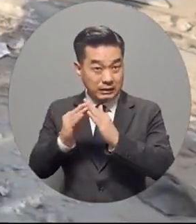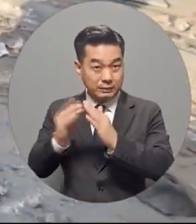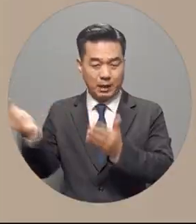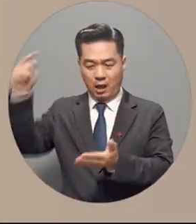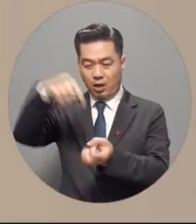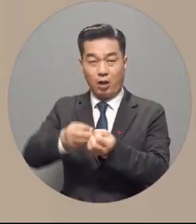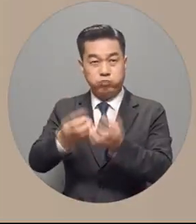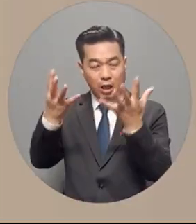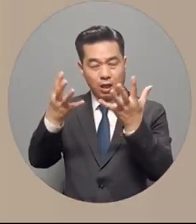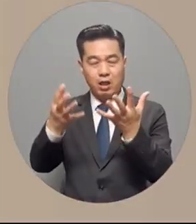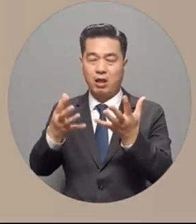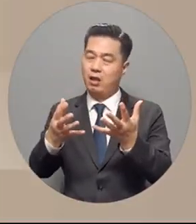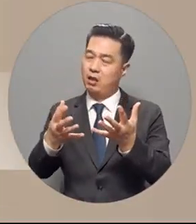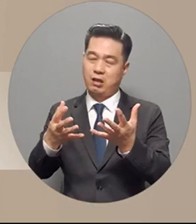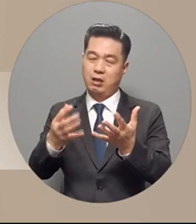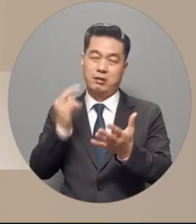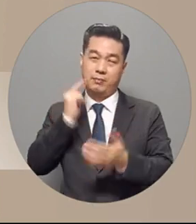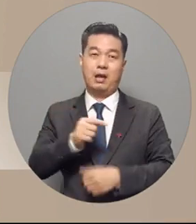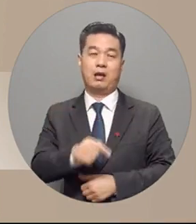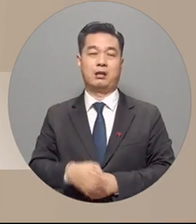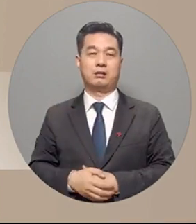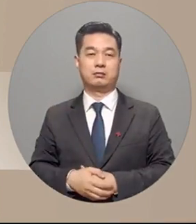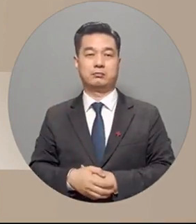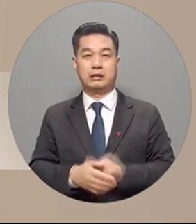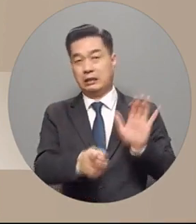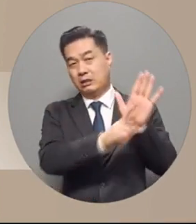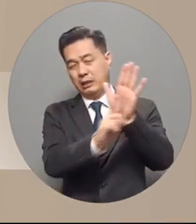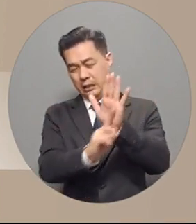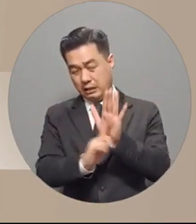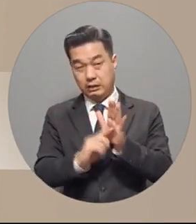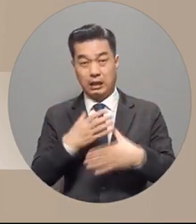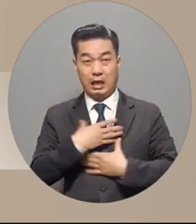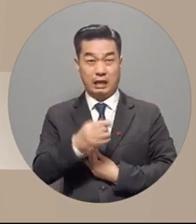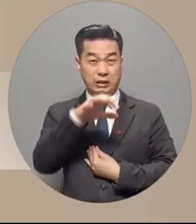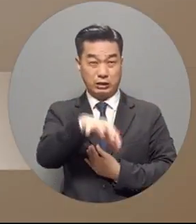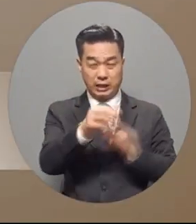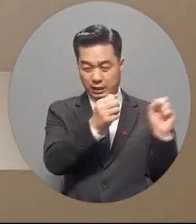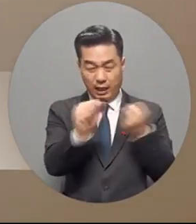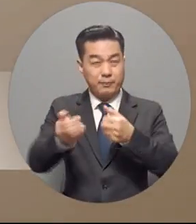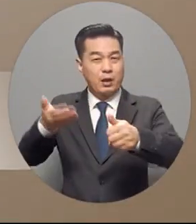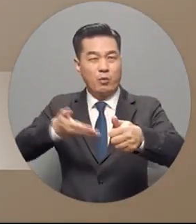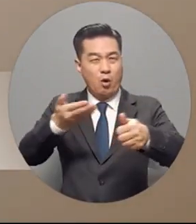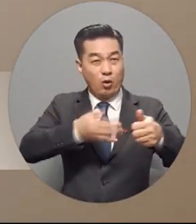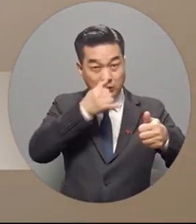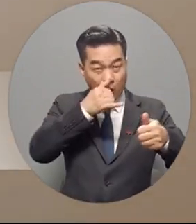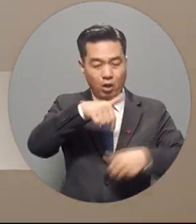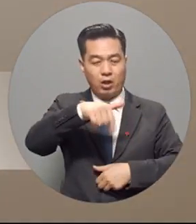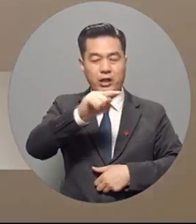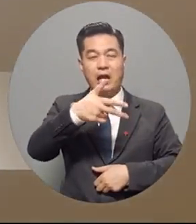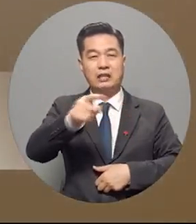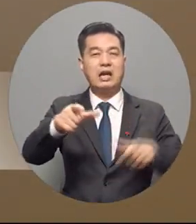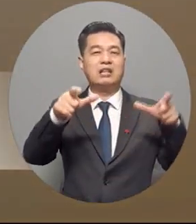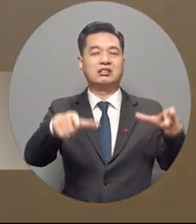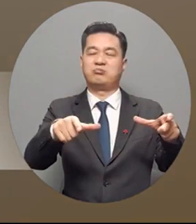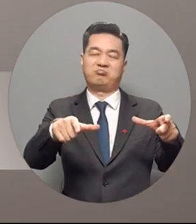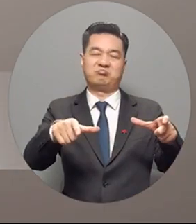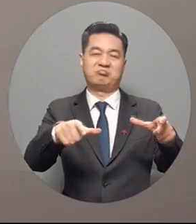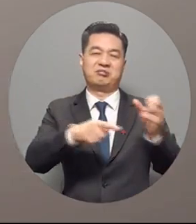terrorism. 이스라엘은 전단지를 뿌리며 안전지대 대피를 권고하지만 가자 주민들에게